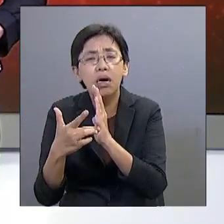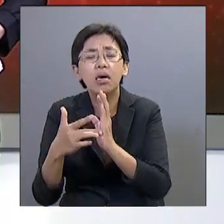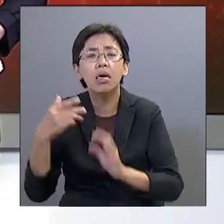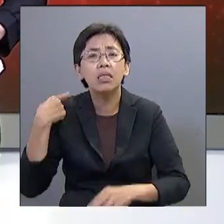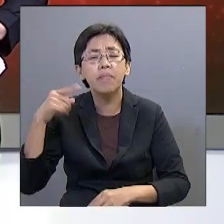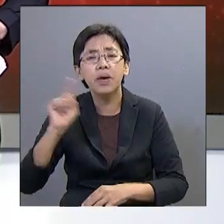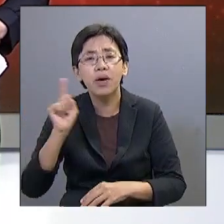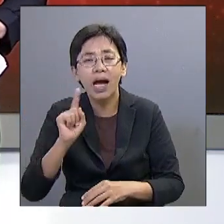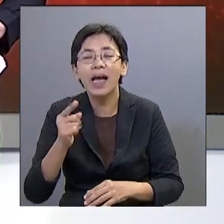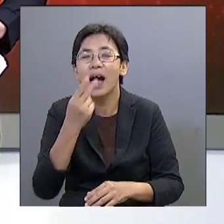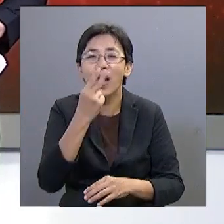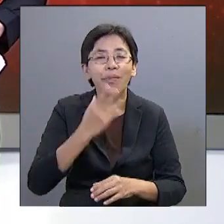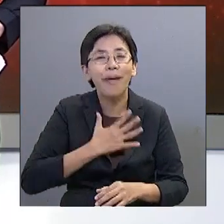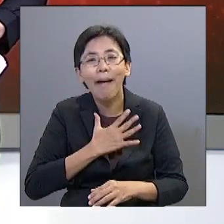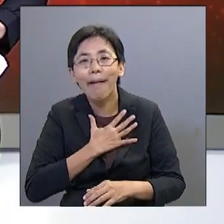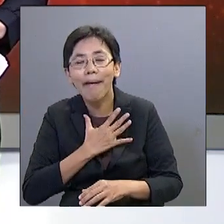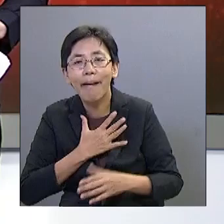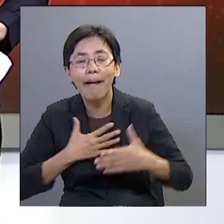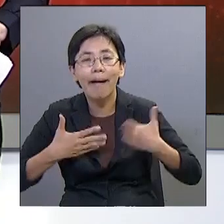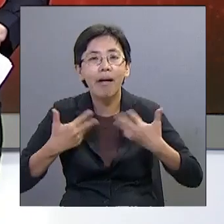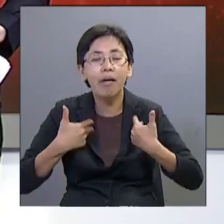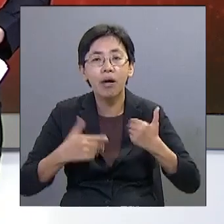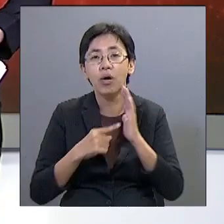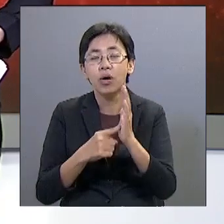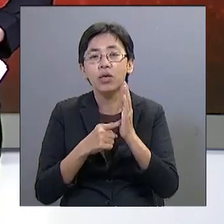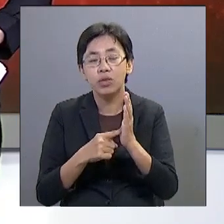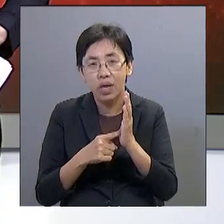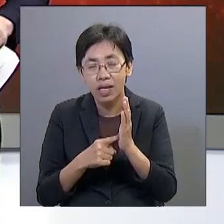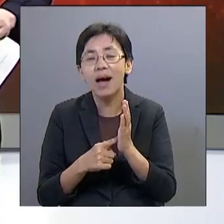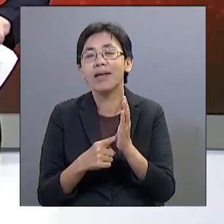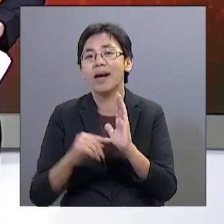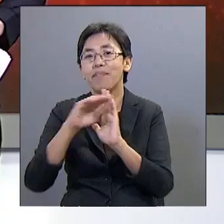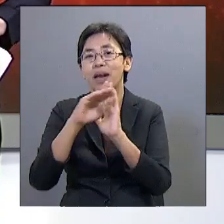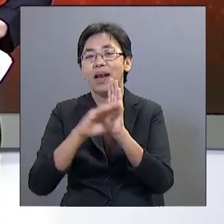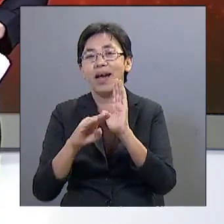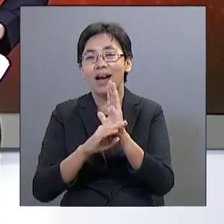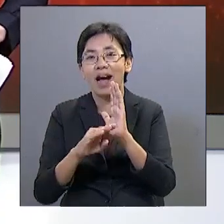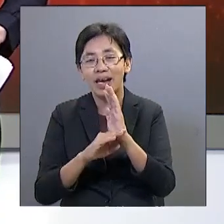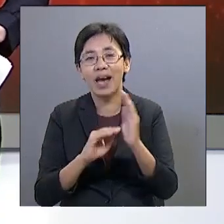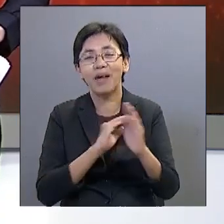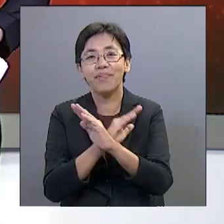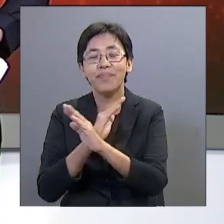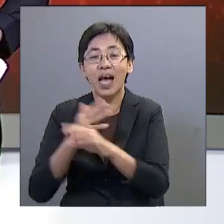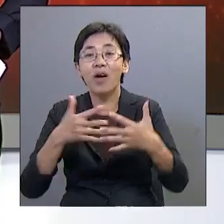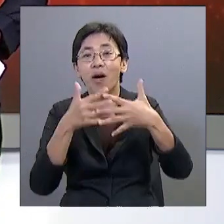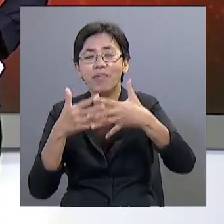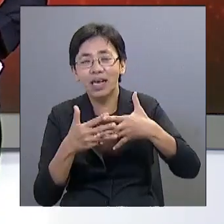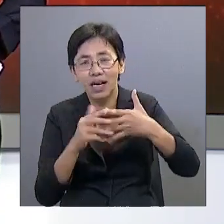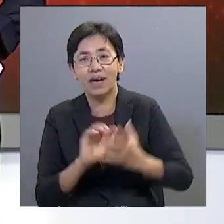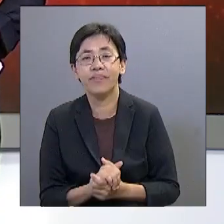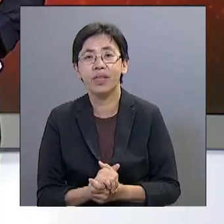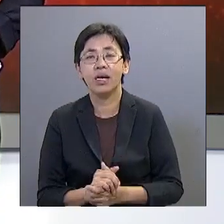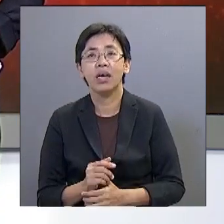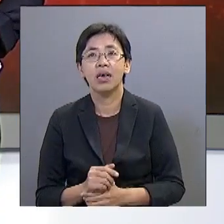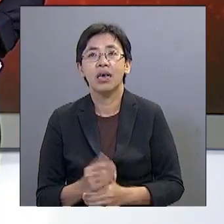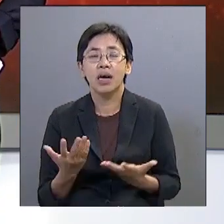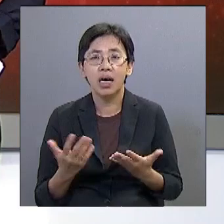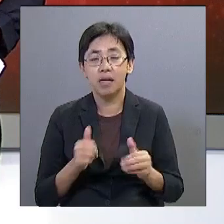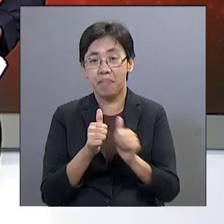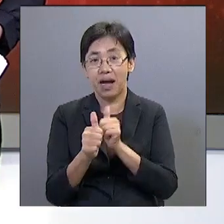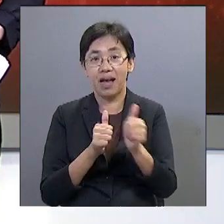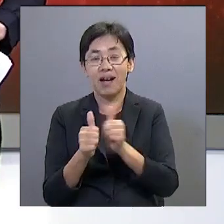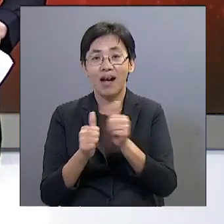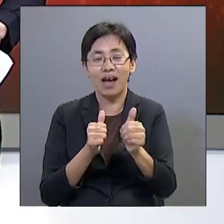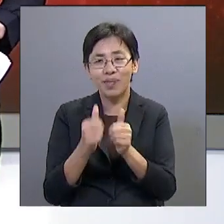อส้างคามบันเทิงอย่างในรายการ Omega God Challenge ค่ะหนึงใผู้เข้าแ่งขัน นำดีเฟคมาใช้ในการประกวด